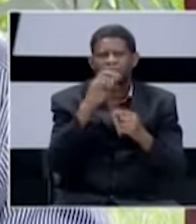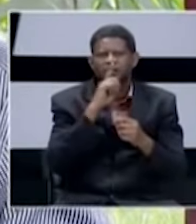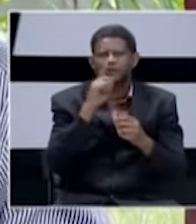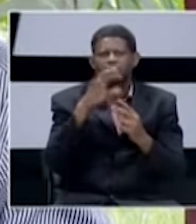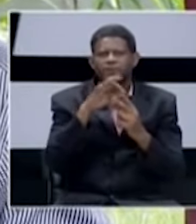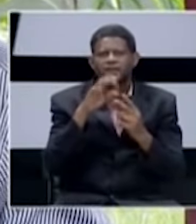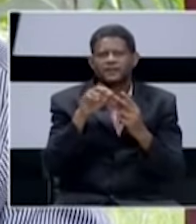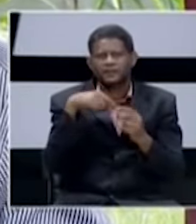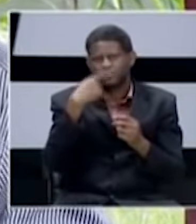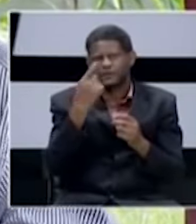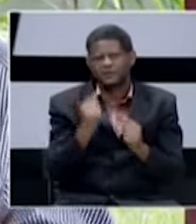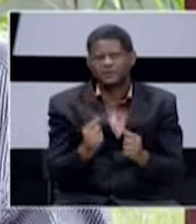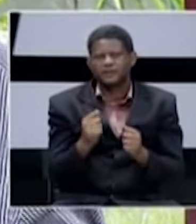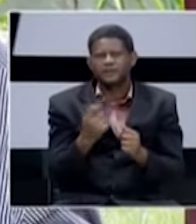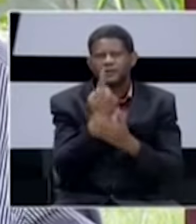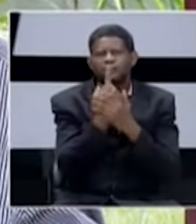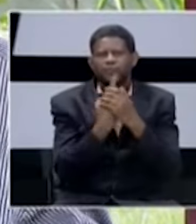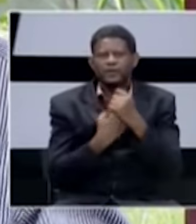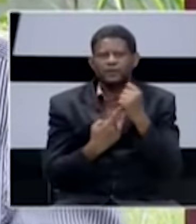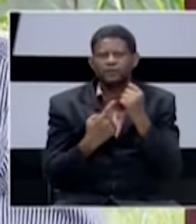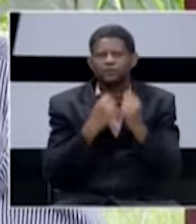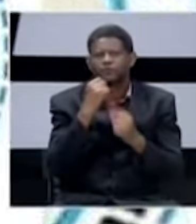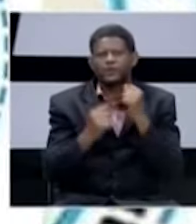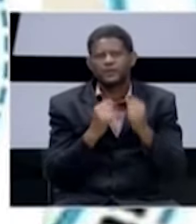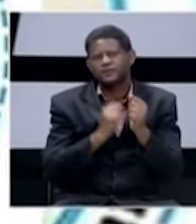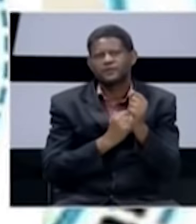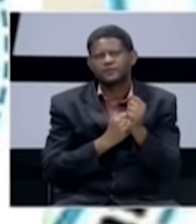ዝበሃል በይኑ ዝጎየ ዝቕድሞ የብሉን